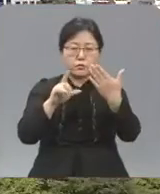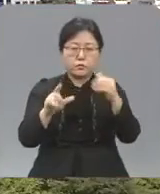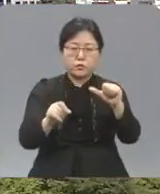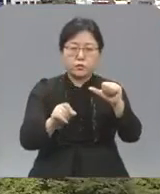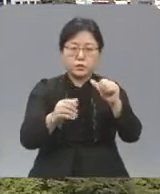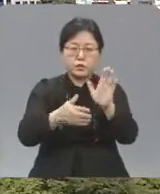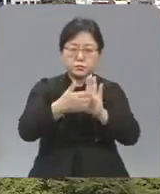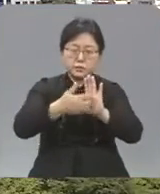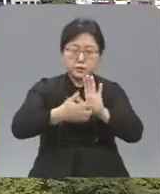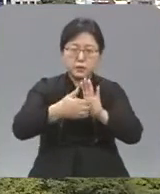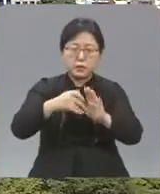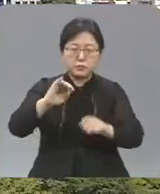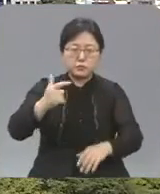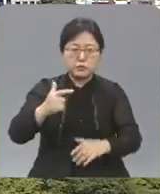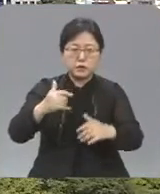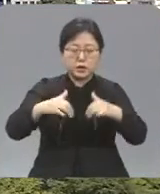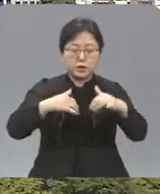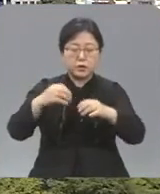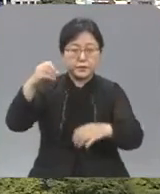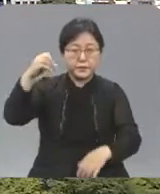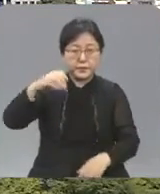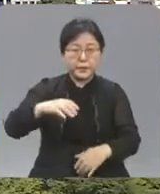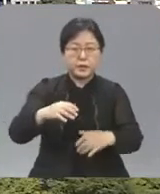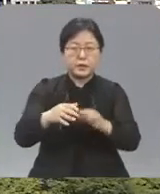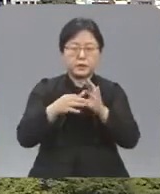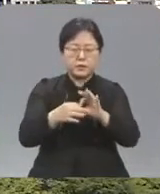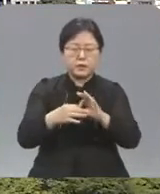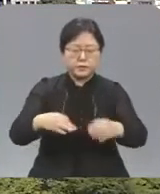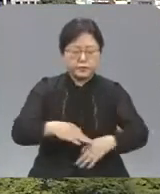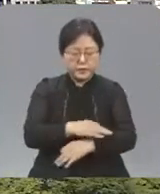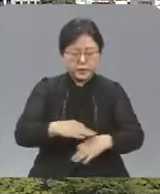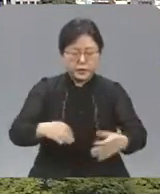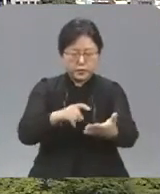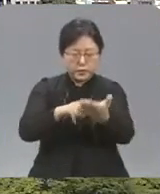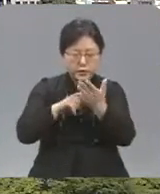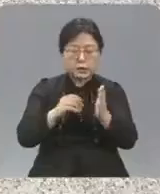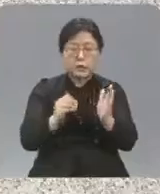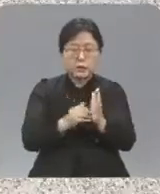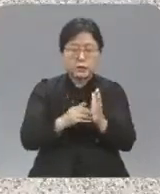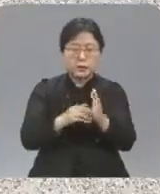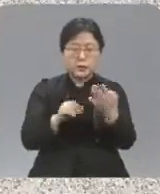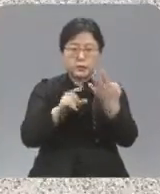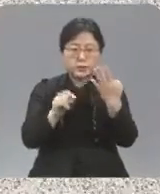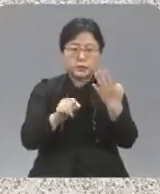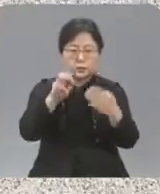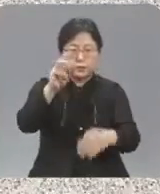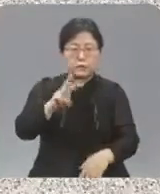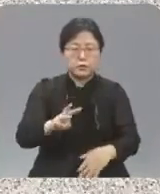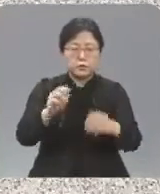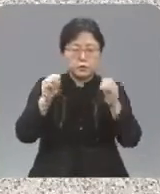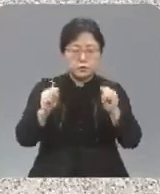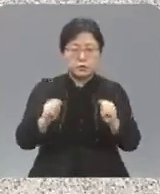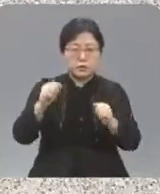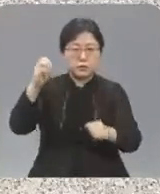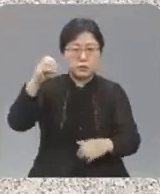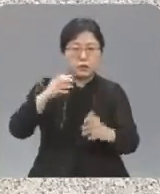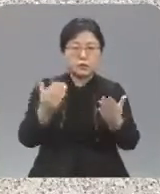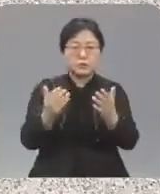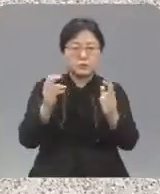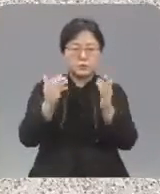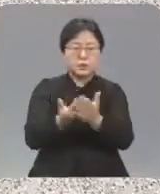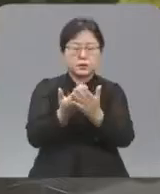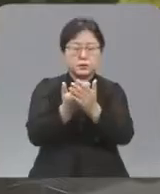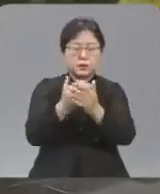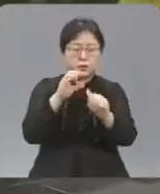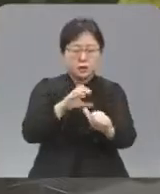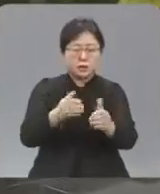입찰이 이루어진 전북 군산시 LED 조명 사업과 관련한 비리 혐의를 포착하고 지난 4월 광주에 있는 광산업진흥회를